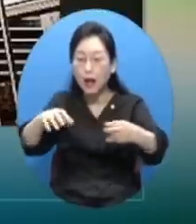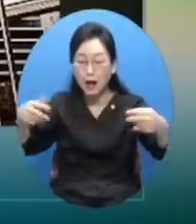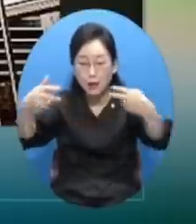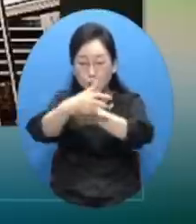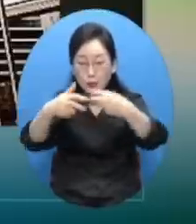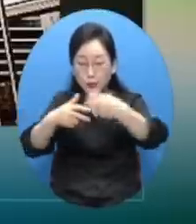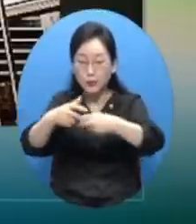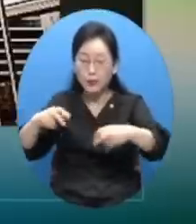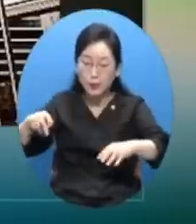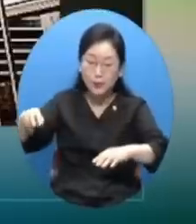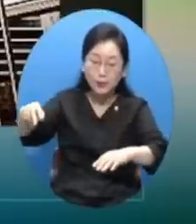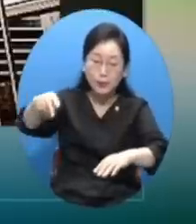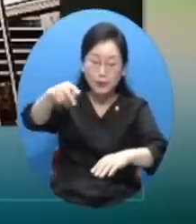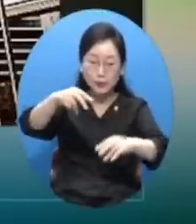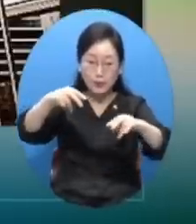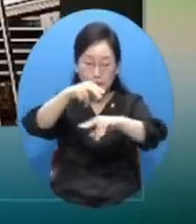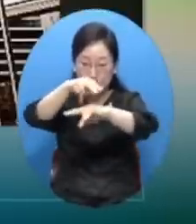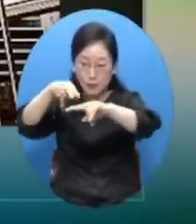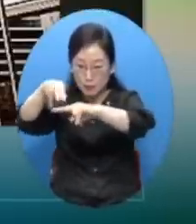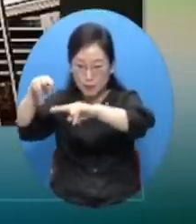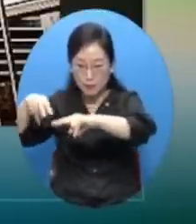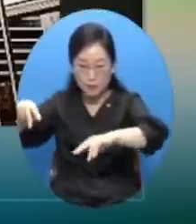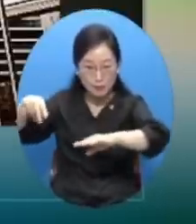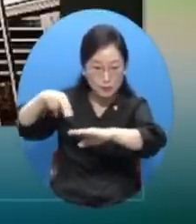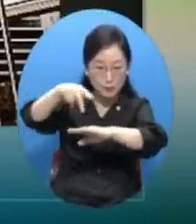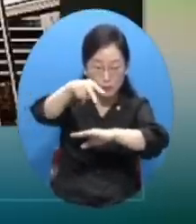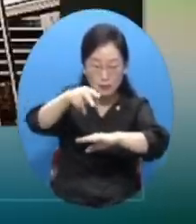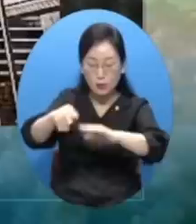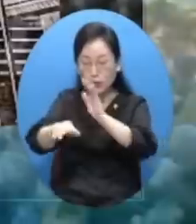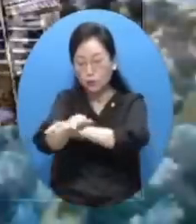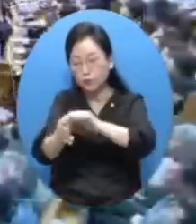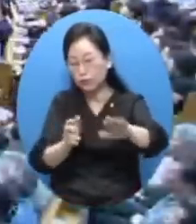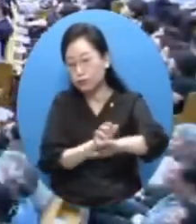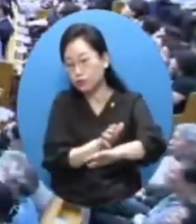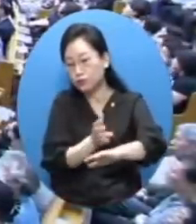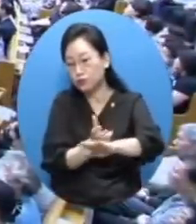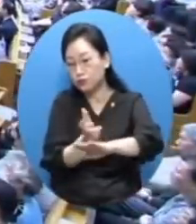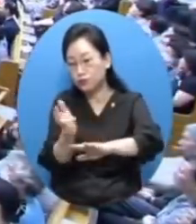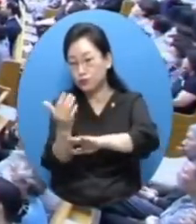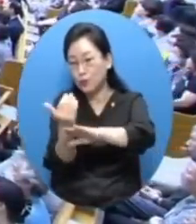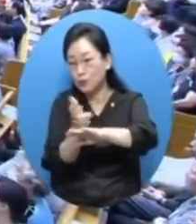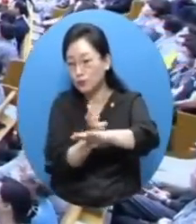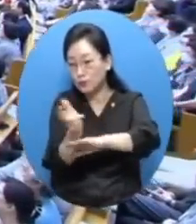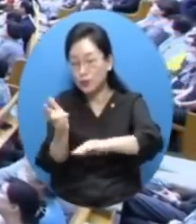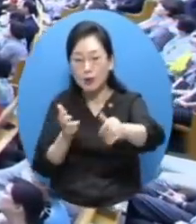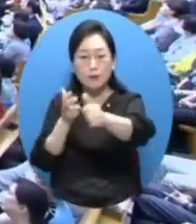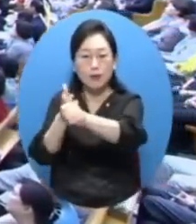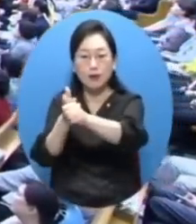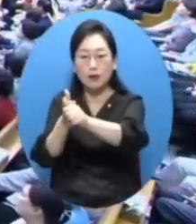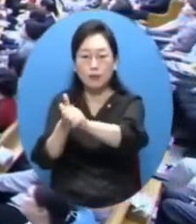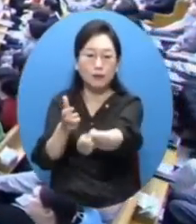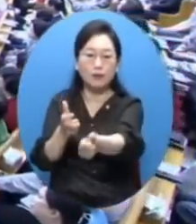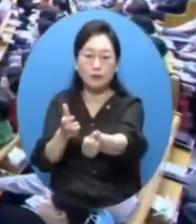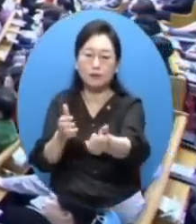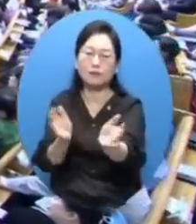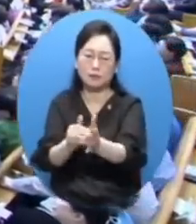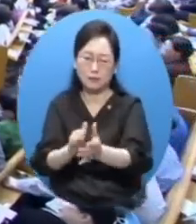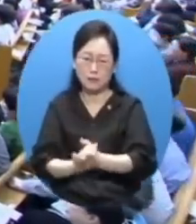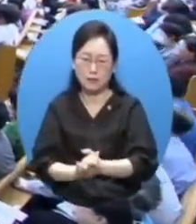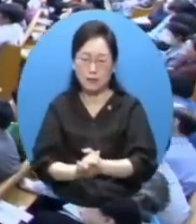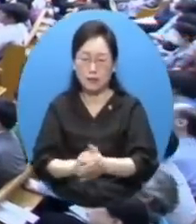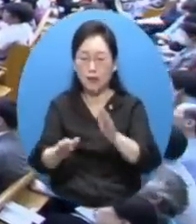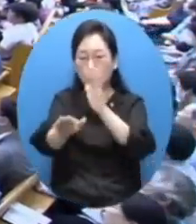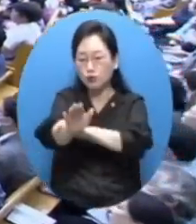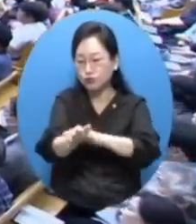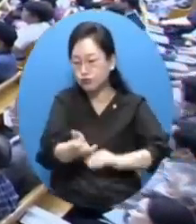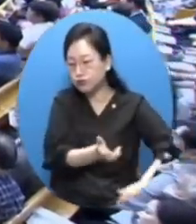횡단보도를 건너다가 우회전하던 덤프트럭에 치는 사고로 말미암아 끝내 하늘로 떠났습니다. 우회전할 때